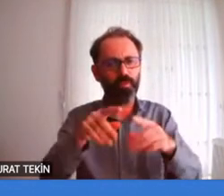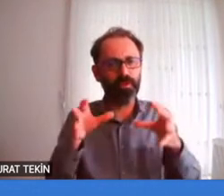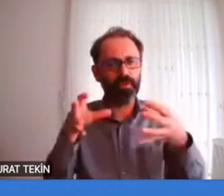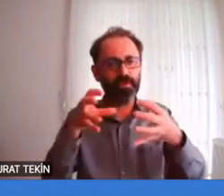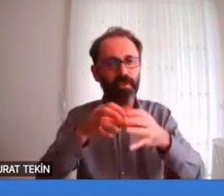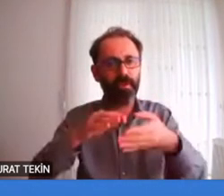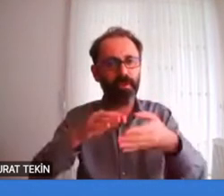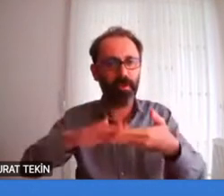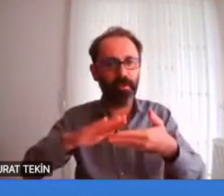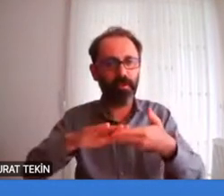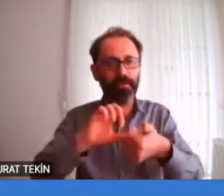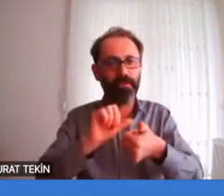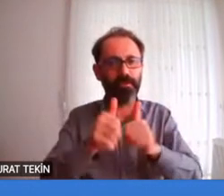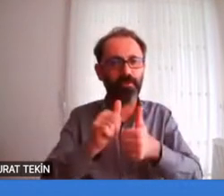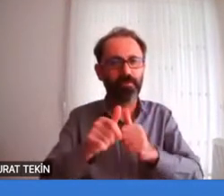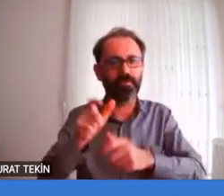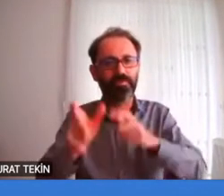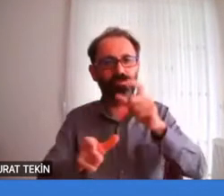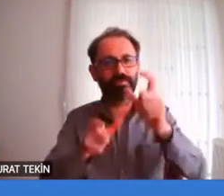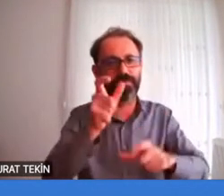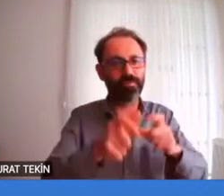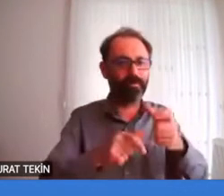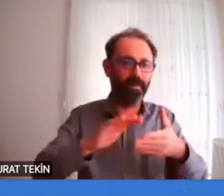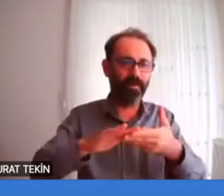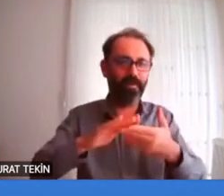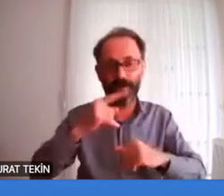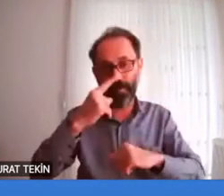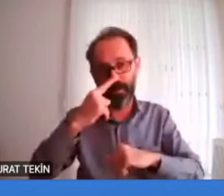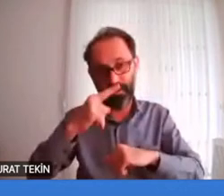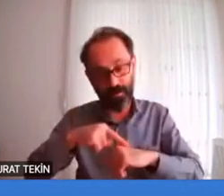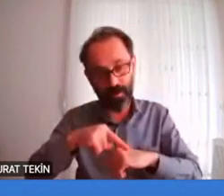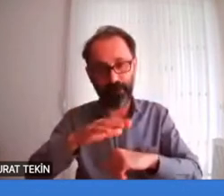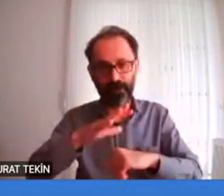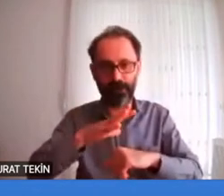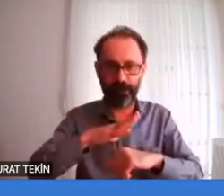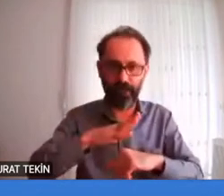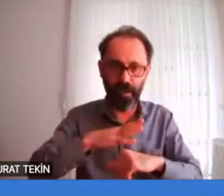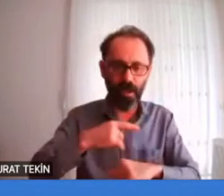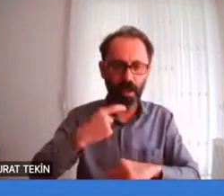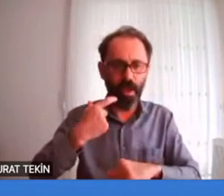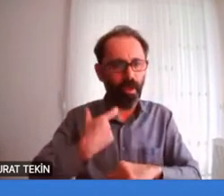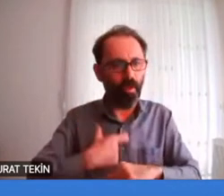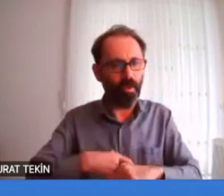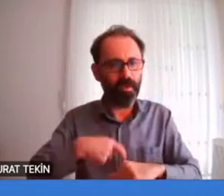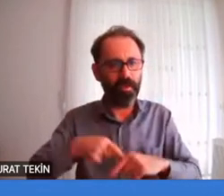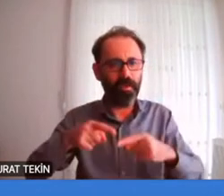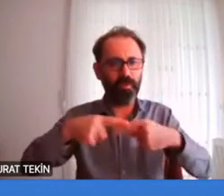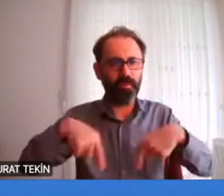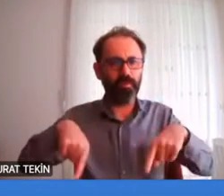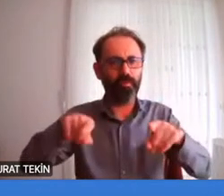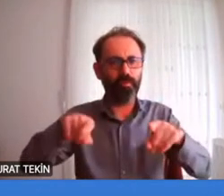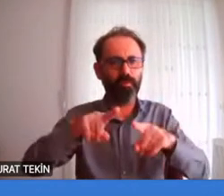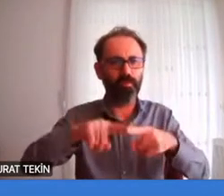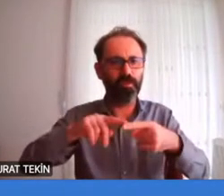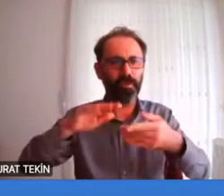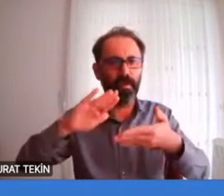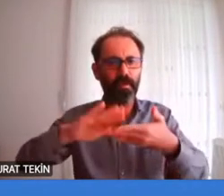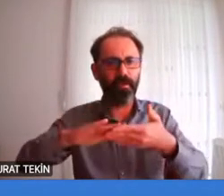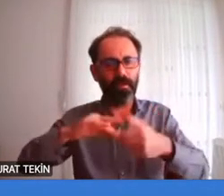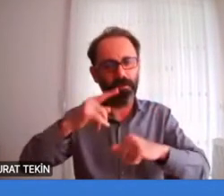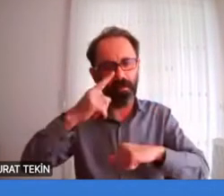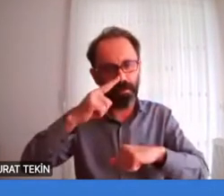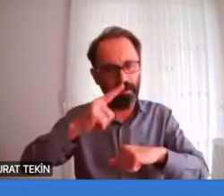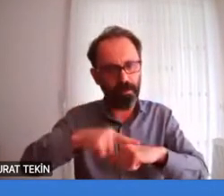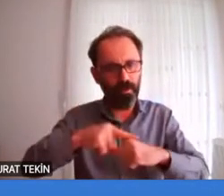inanç, takım ruhunu yakalamış olmak. Kendisi özellikle başkalarına atıfta bulunarak rol model olmaktan bahsetti ama benim anladığım